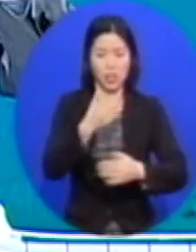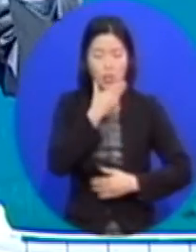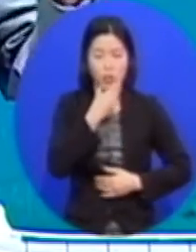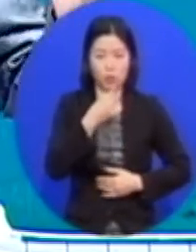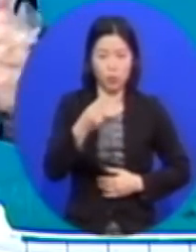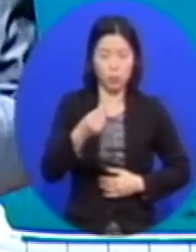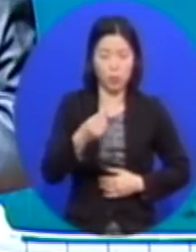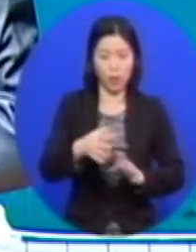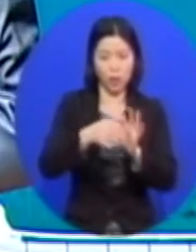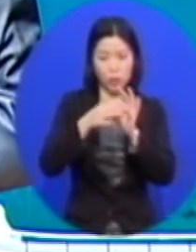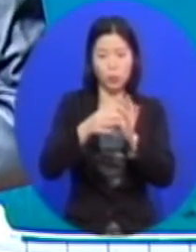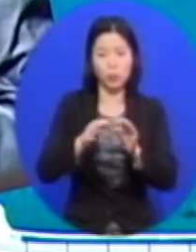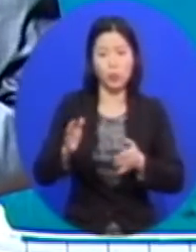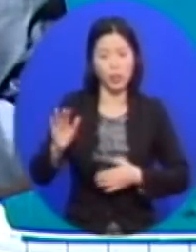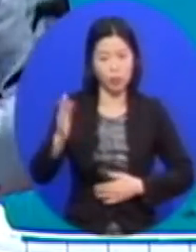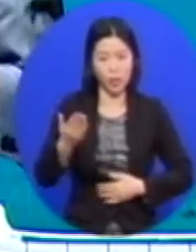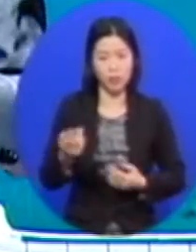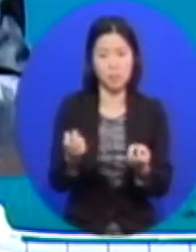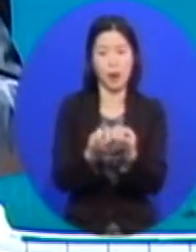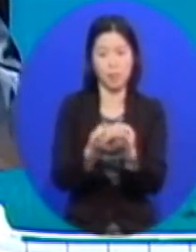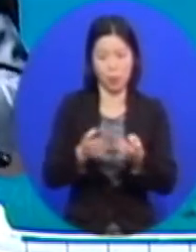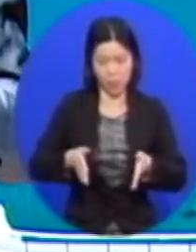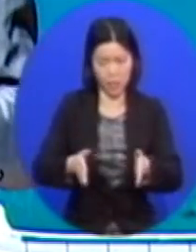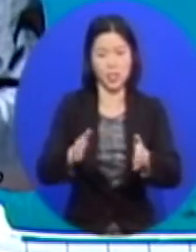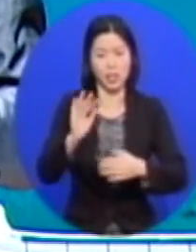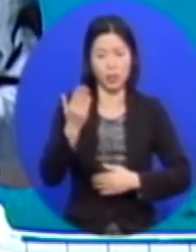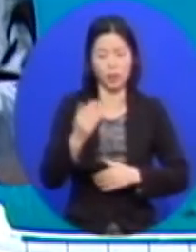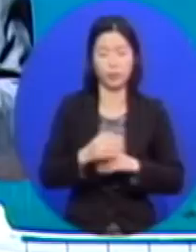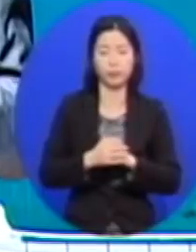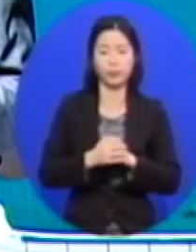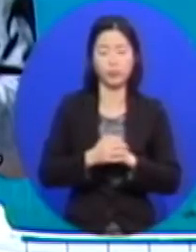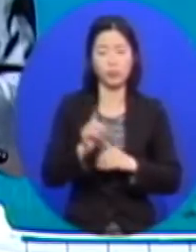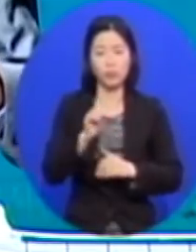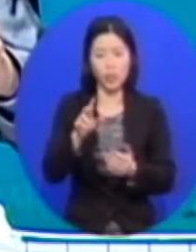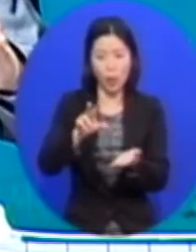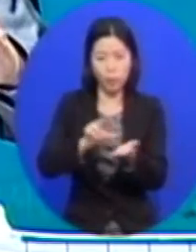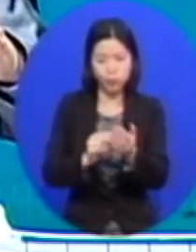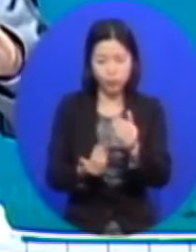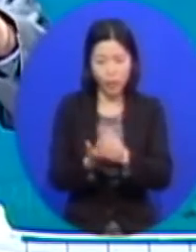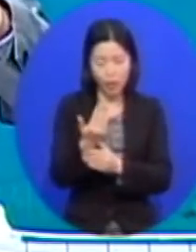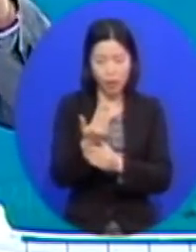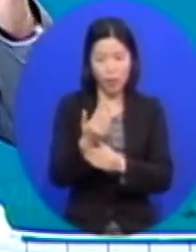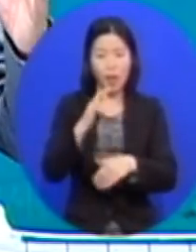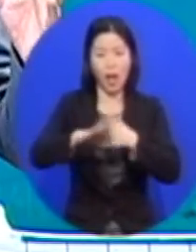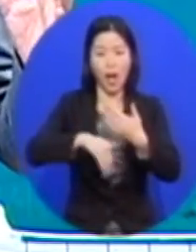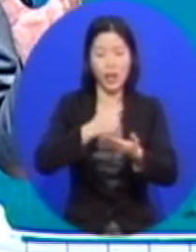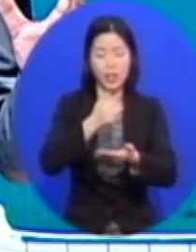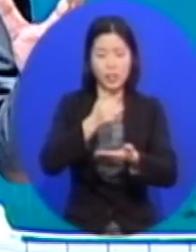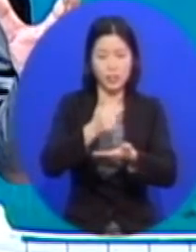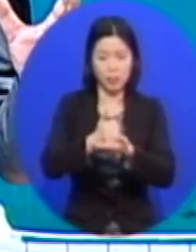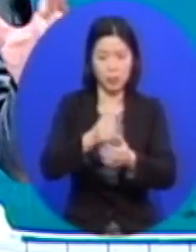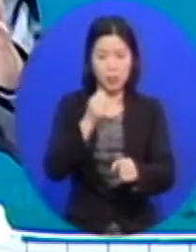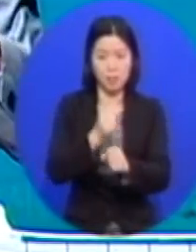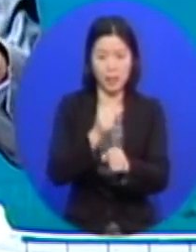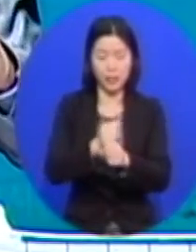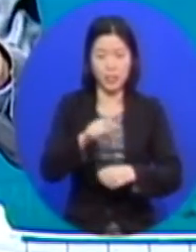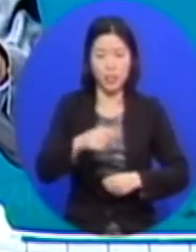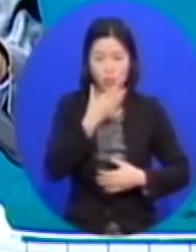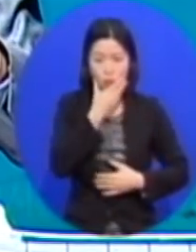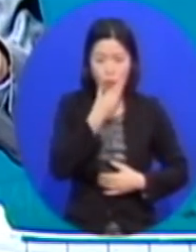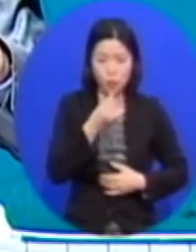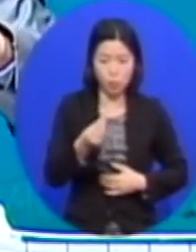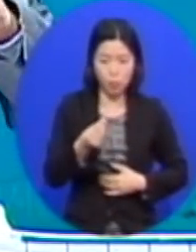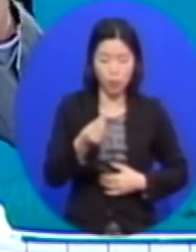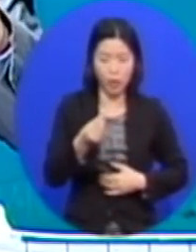되는 길이죠 그런데 문제가 생겼어요 하나님이 만드신 이 축복의 이